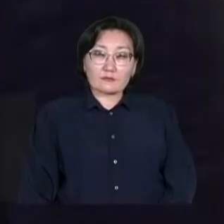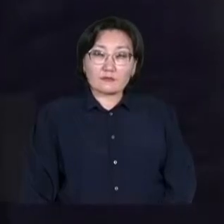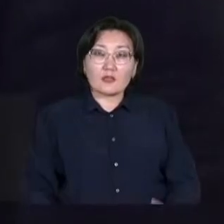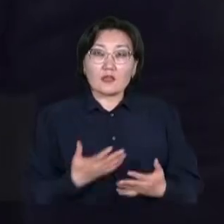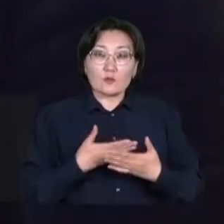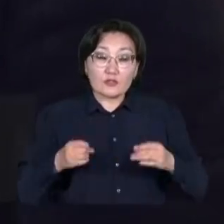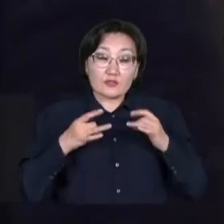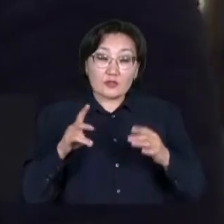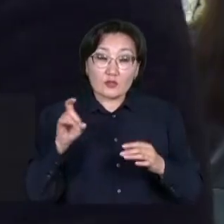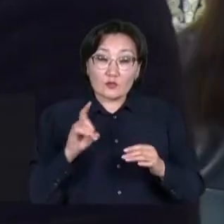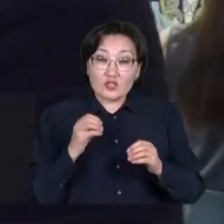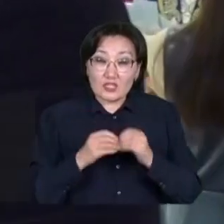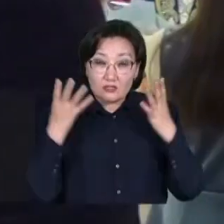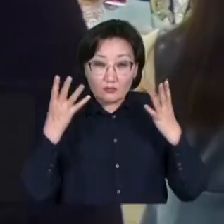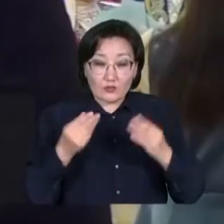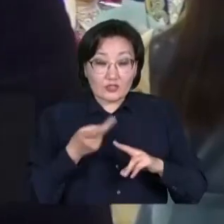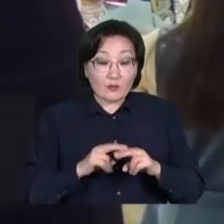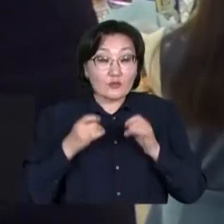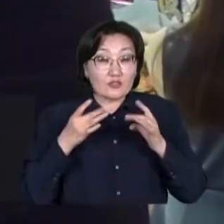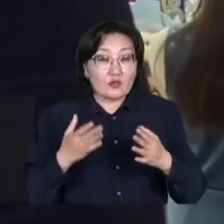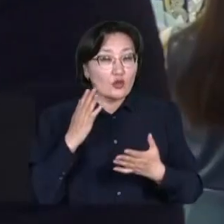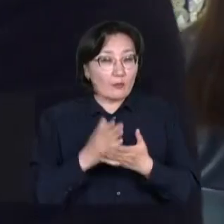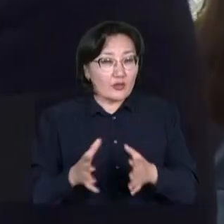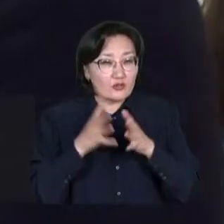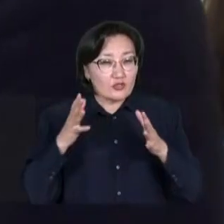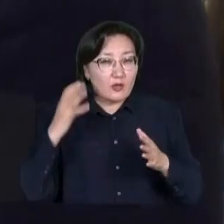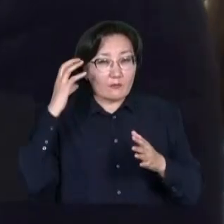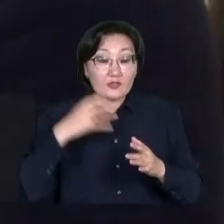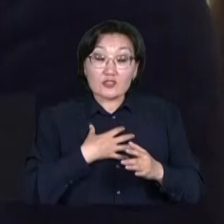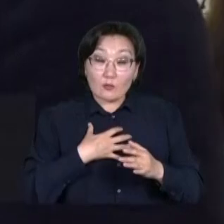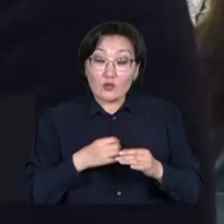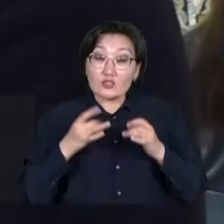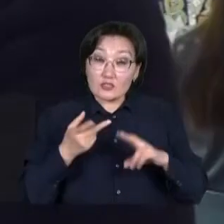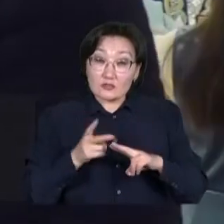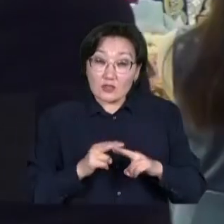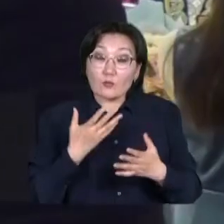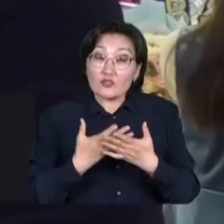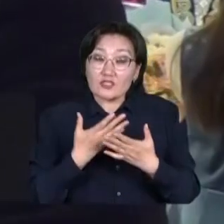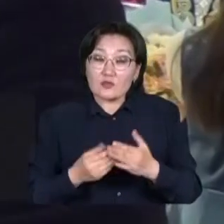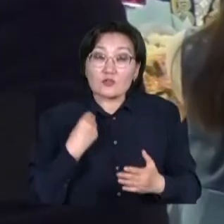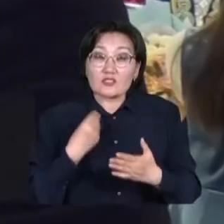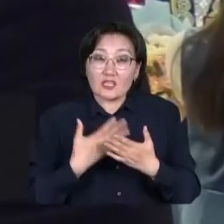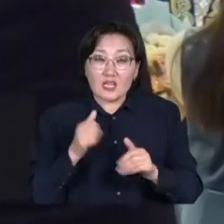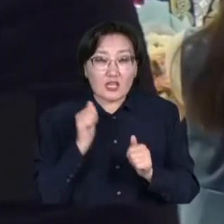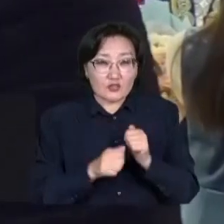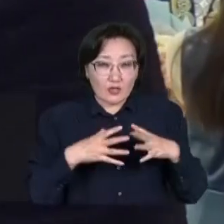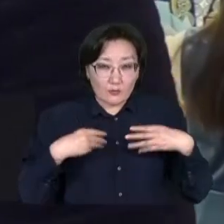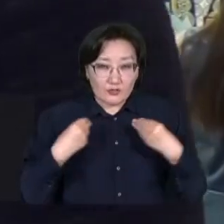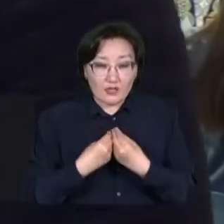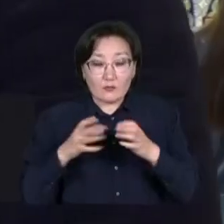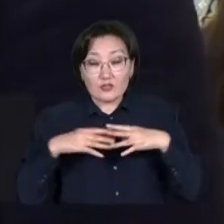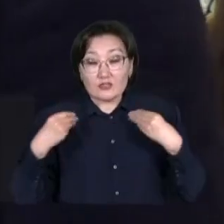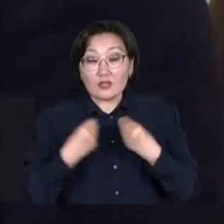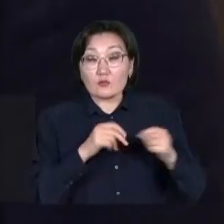Мы празднуем Наурыз 10 дней. Этот праздник имеет большое значение. Праздник, который олицетворяет ценность каждой семьи. А из счастливой